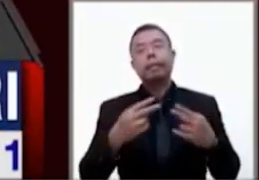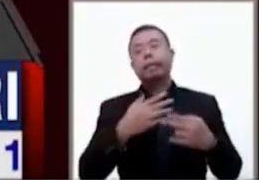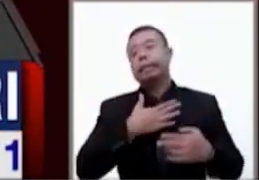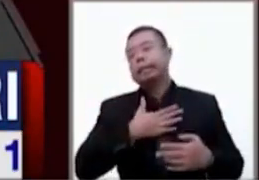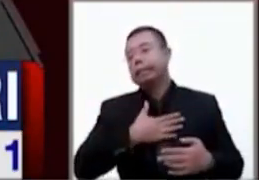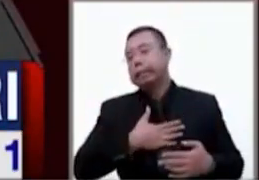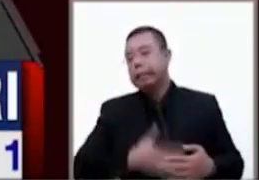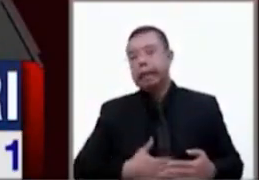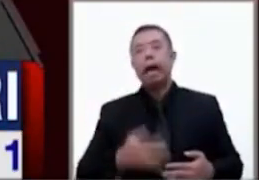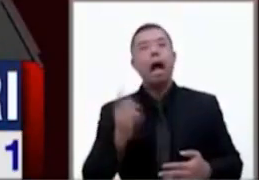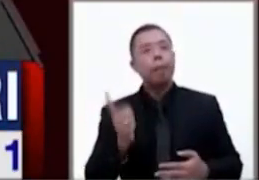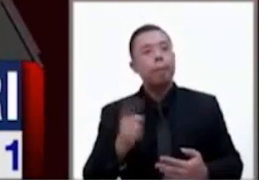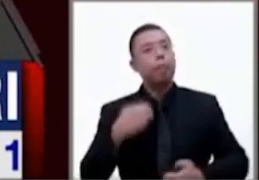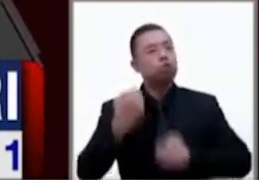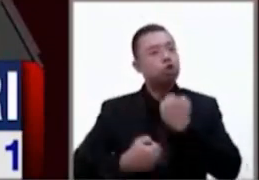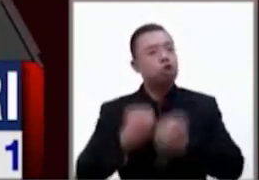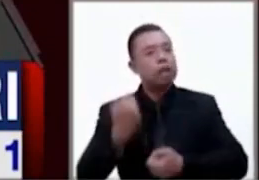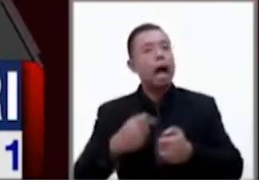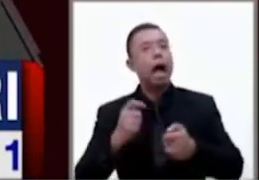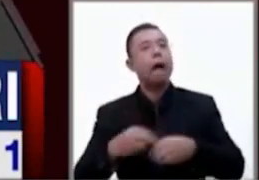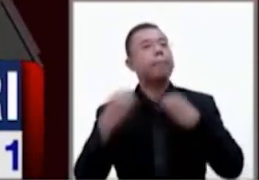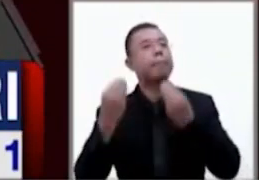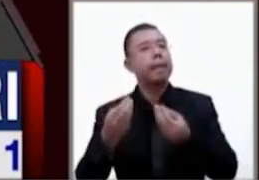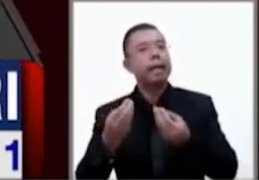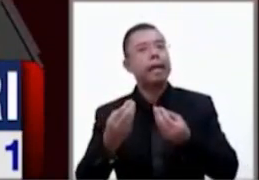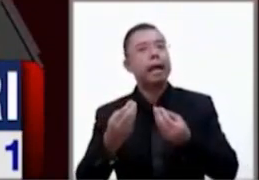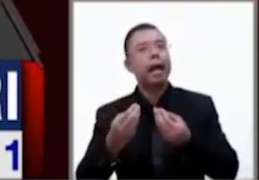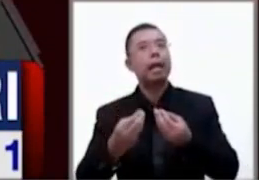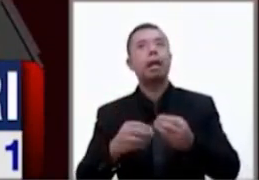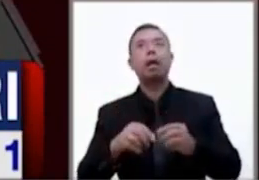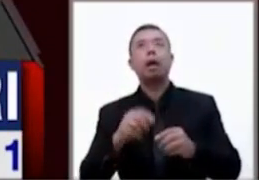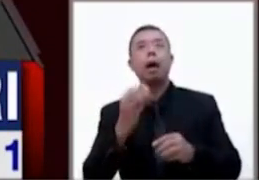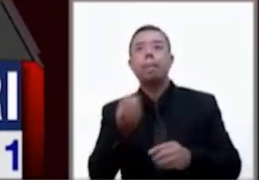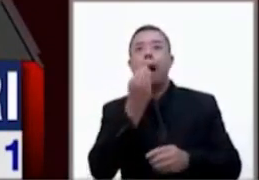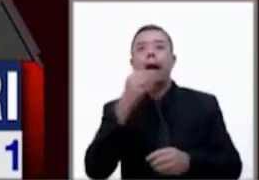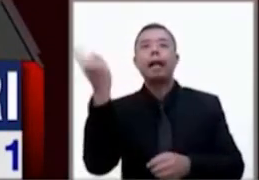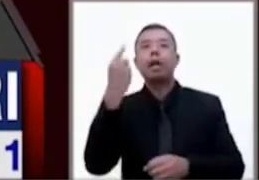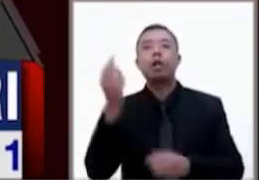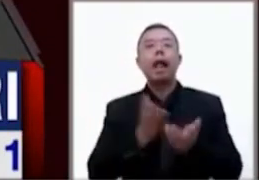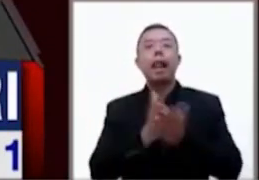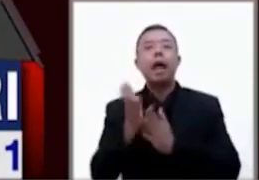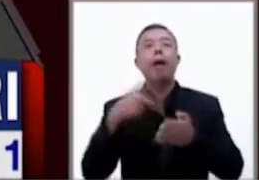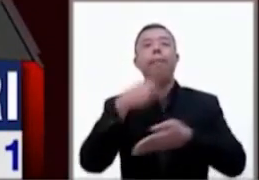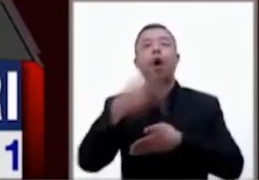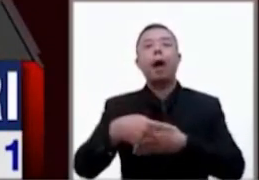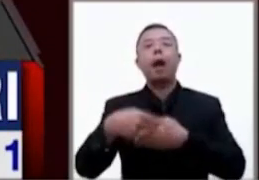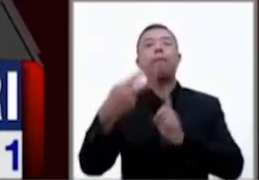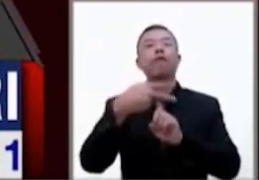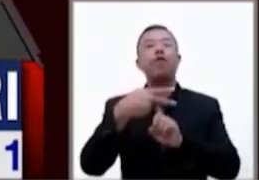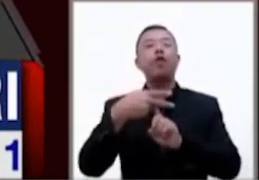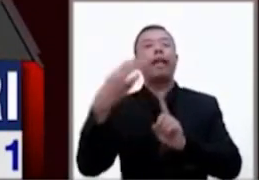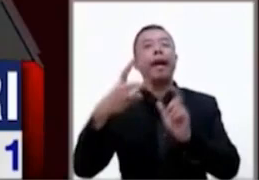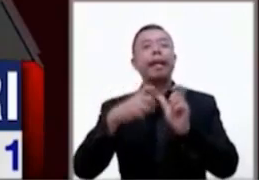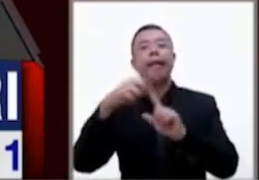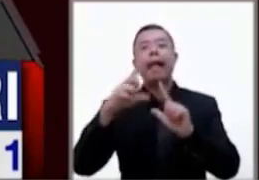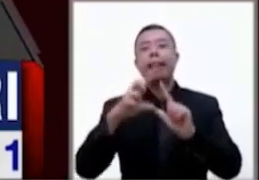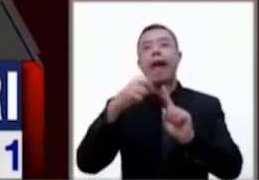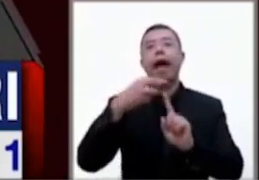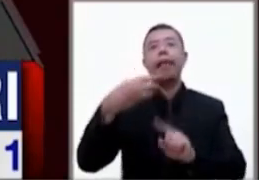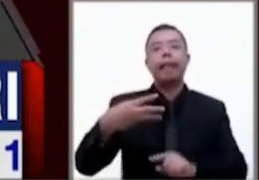prihatin. Upaya pengadaan pangan nasional dilakukan melalui food estate. Food estate